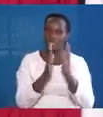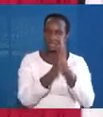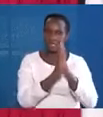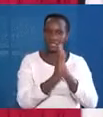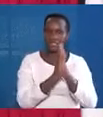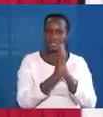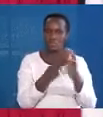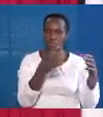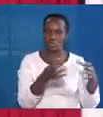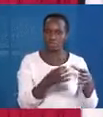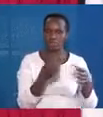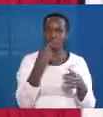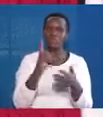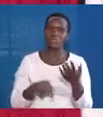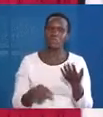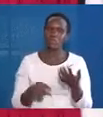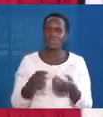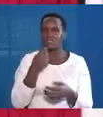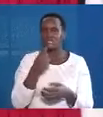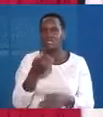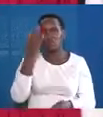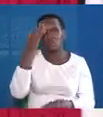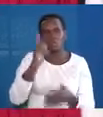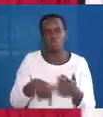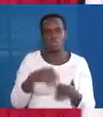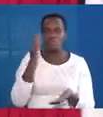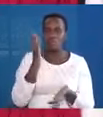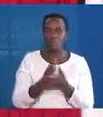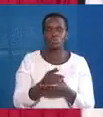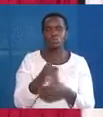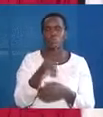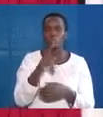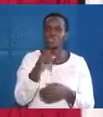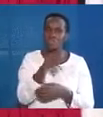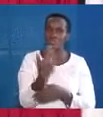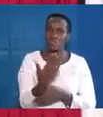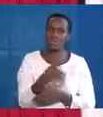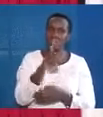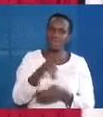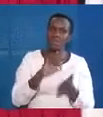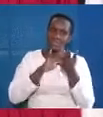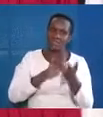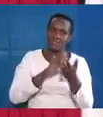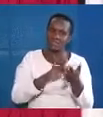wao. Wakasema tunajua iko hapo, lakini hii document lazima isisitize tena